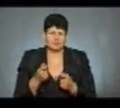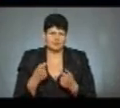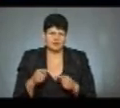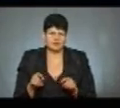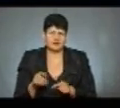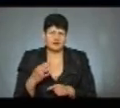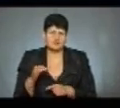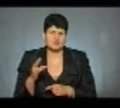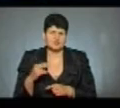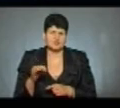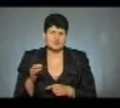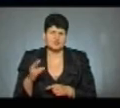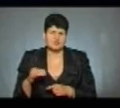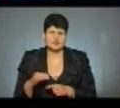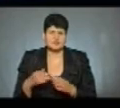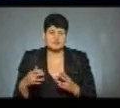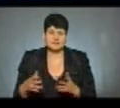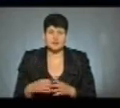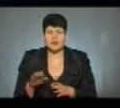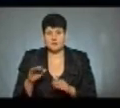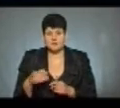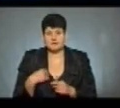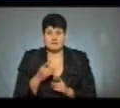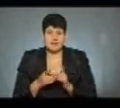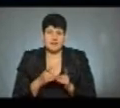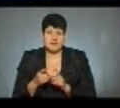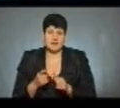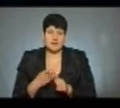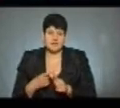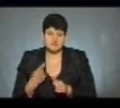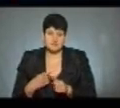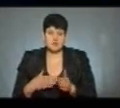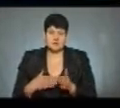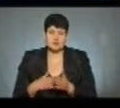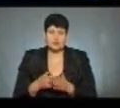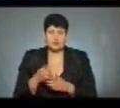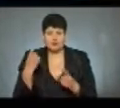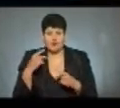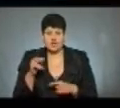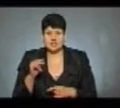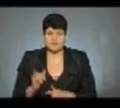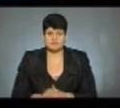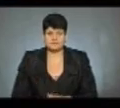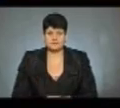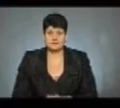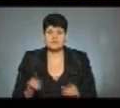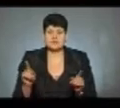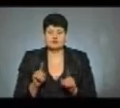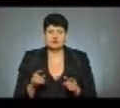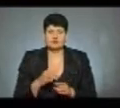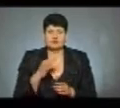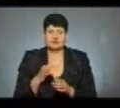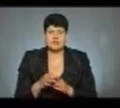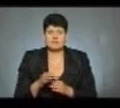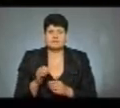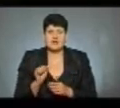якось AJD, там абревіатури різні. А потім ми отак міняли собі назви, міняли і дійшли до творчих. За музику у гурті відповідає Андрій.